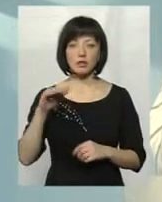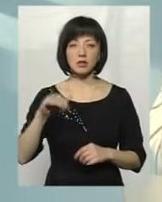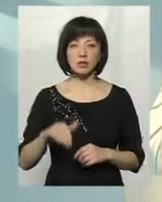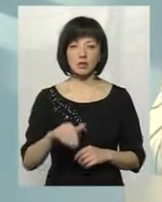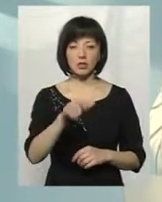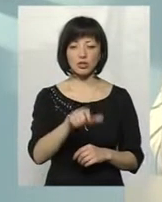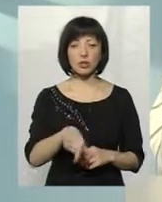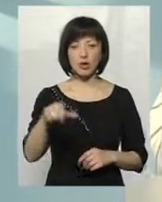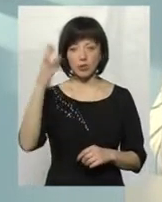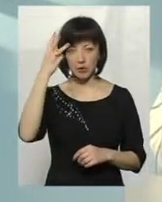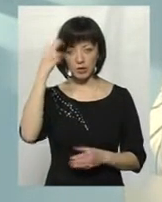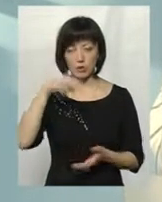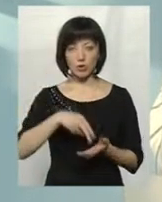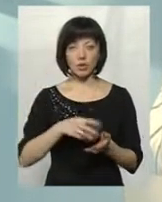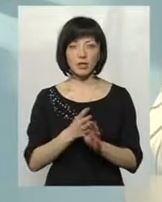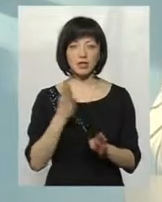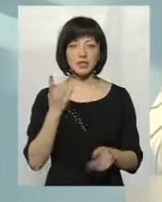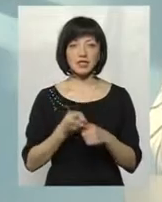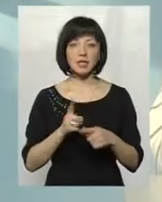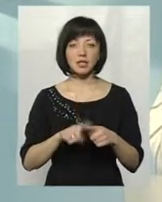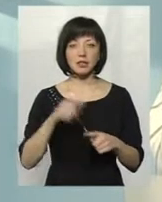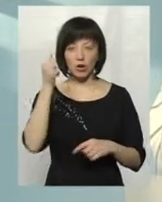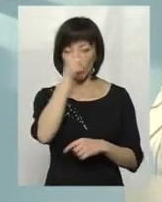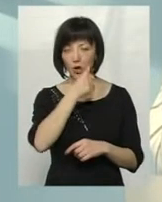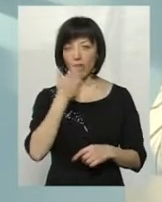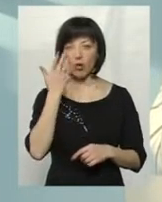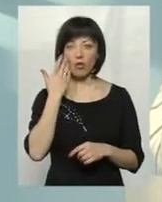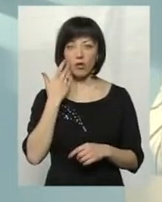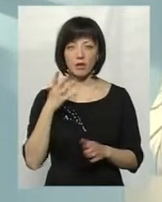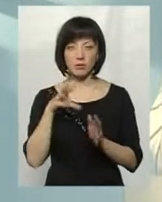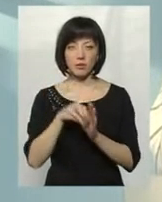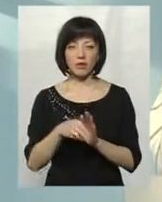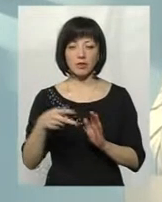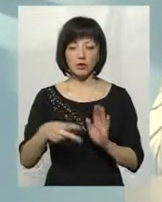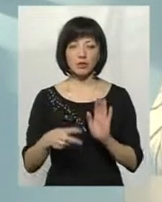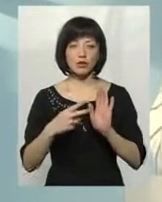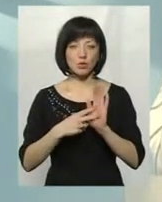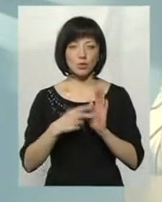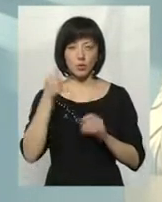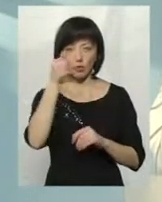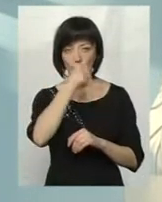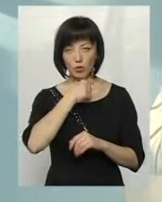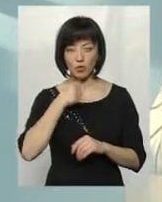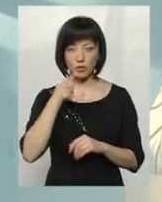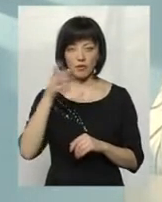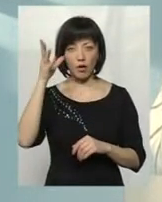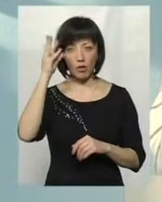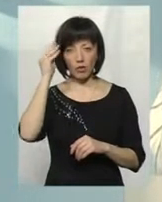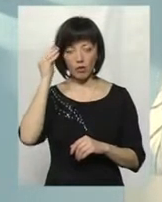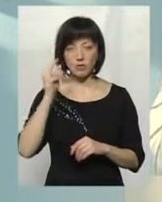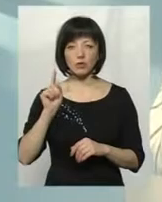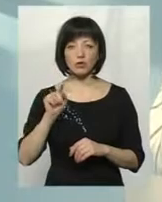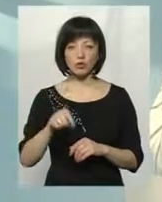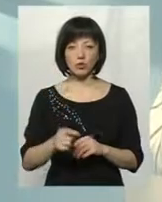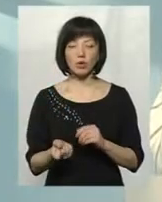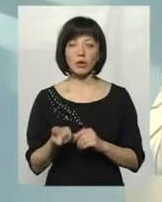хмельничан сьогодні стоїть на черзі. За ці роки, коли АІ запровадили у 2007 році, враховуючи